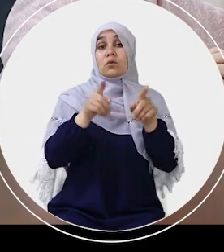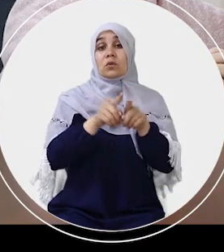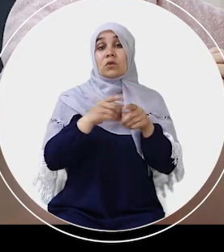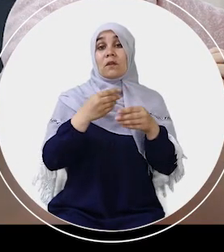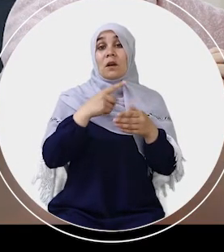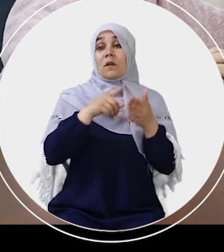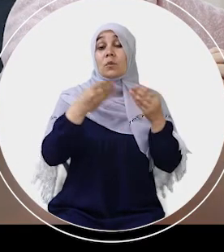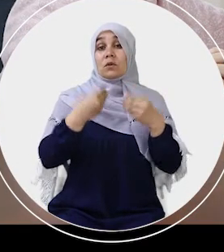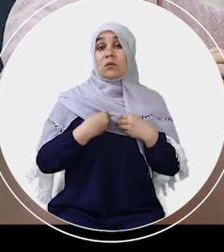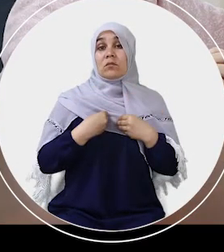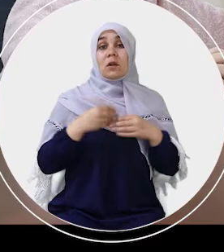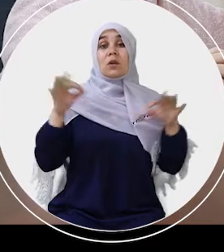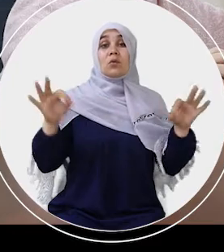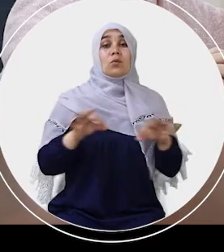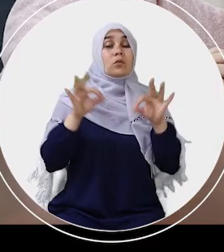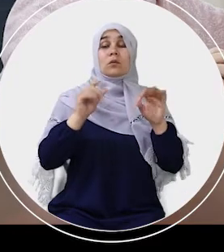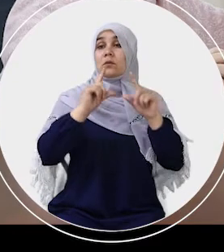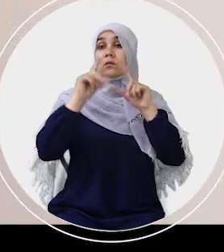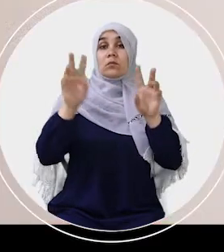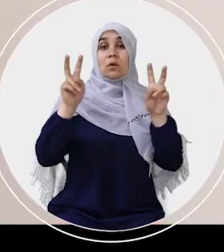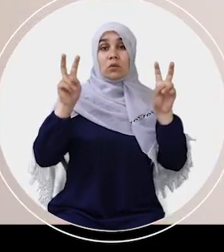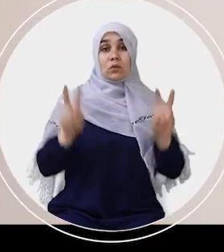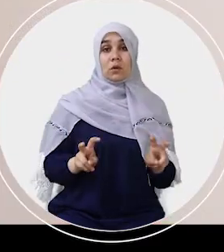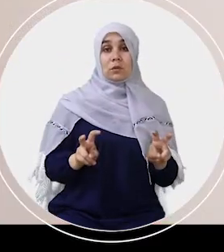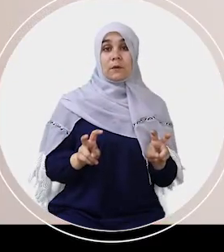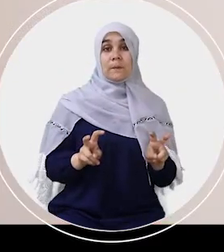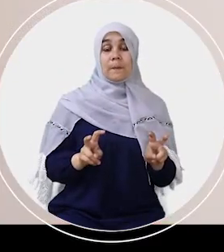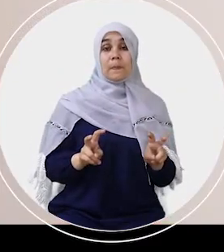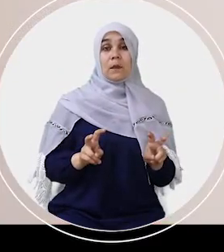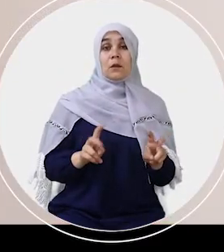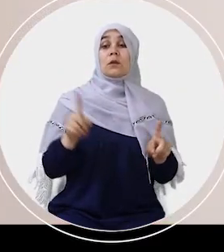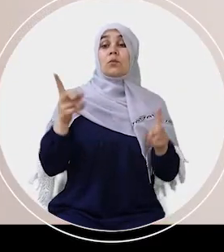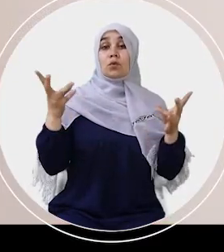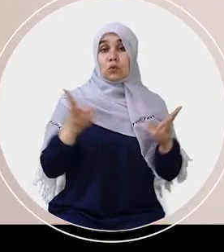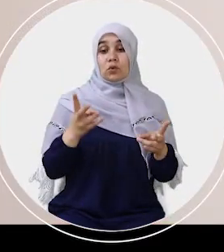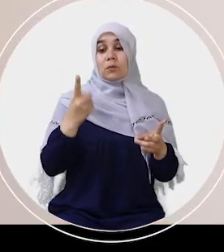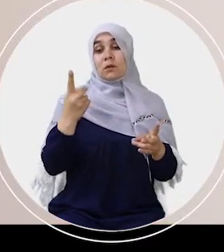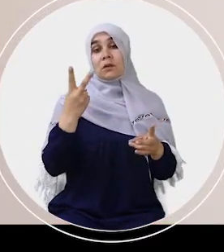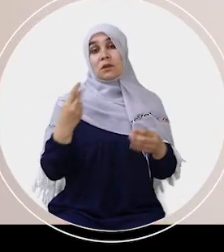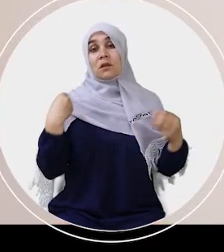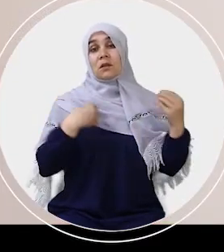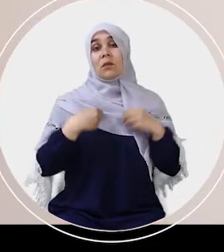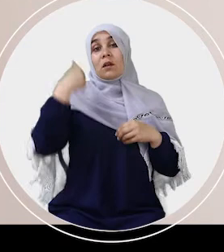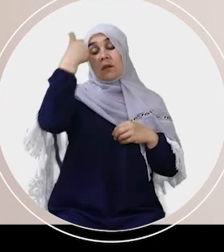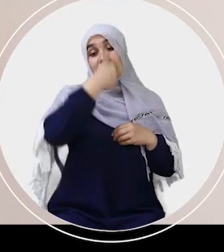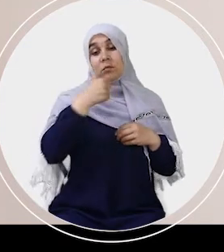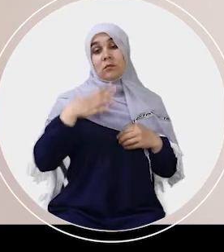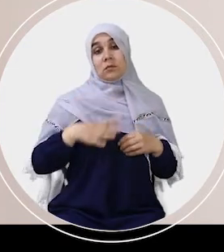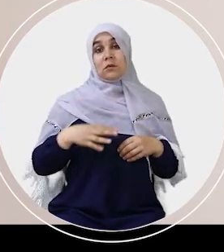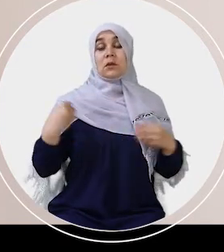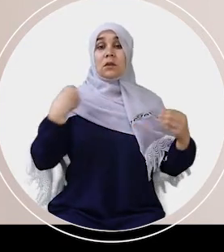javob berishganki, umuman hech qayoqqa chiqmaymiz. Nima bor bo'lsa, shu bitta ikkita kiyim necha yildan beri